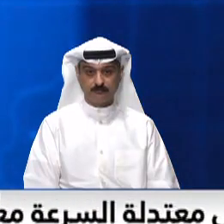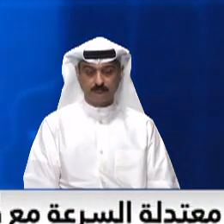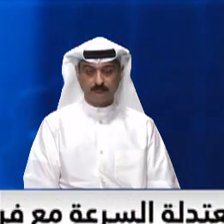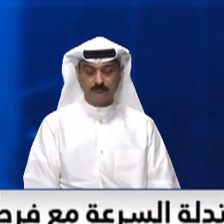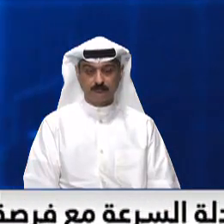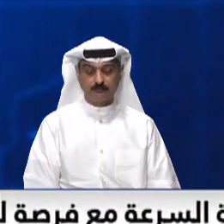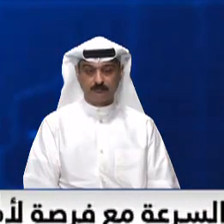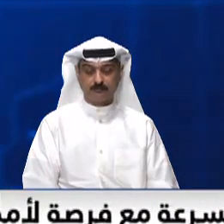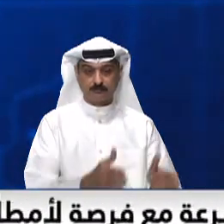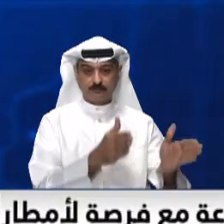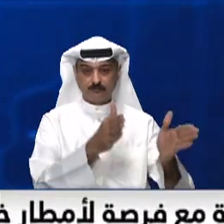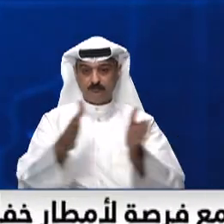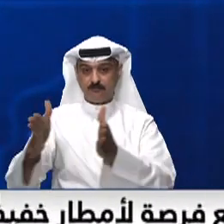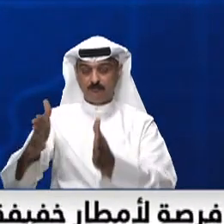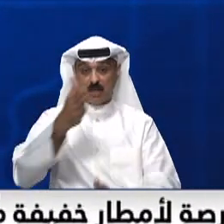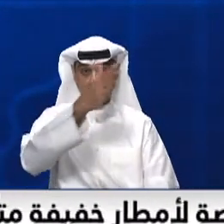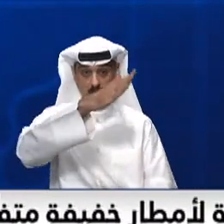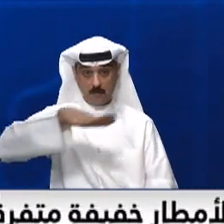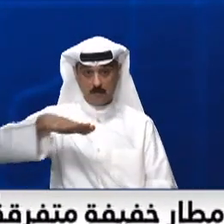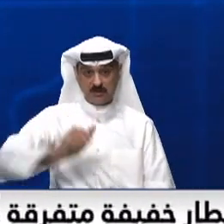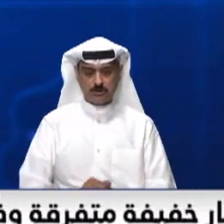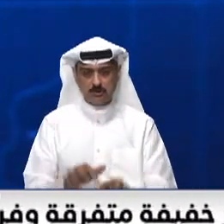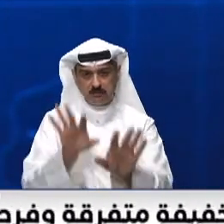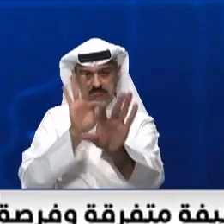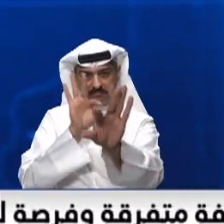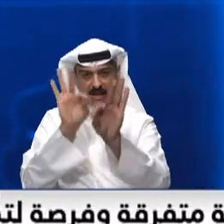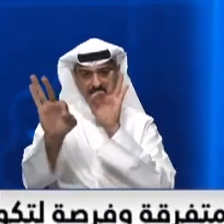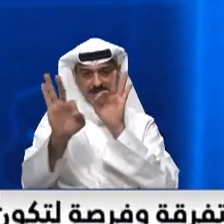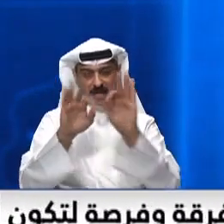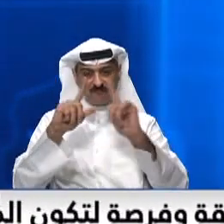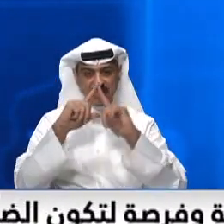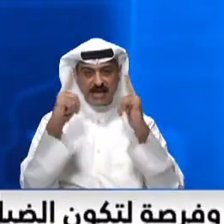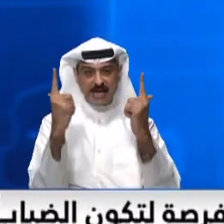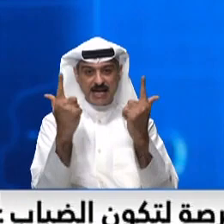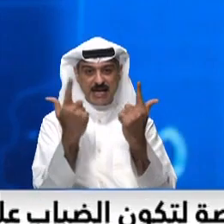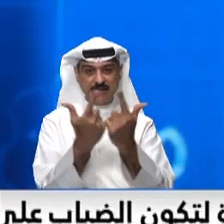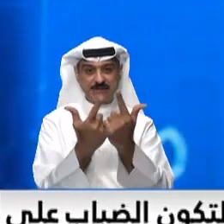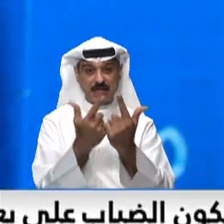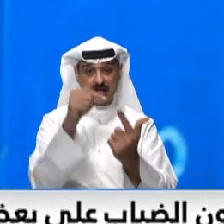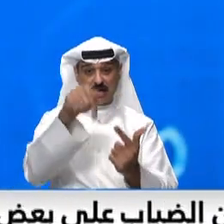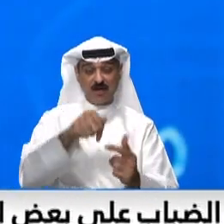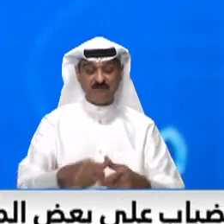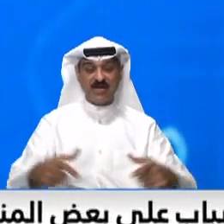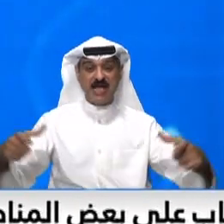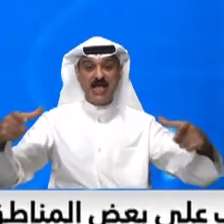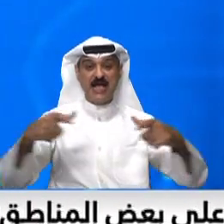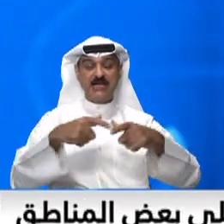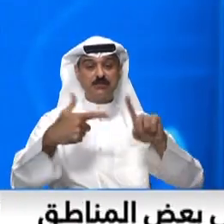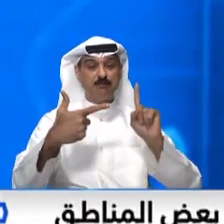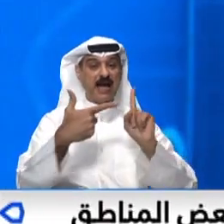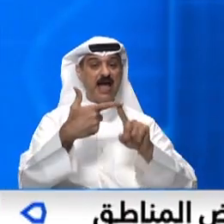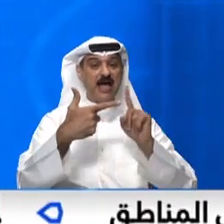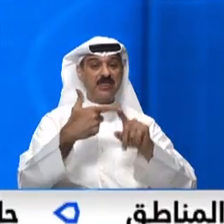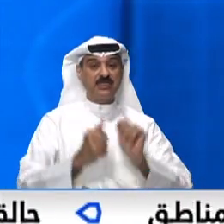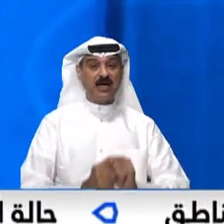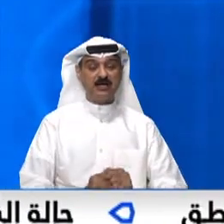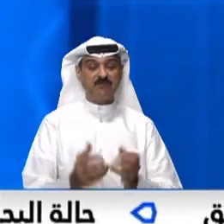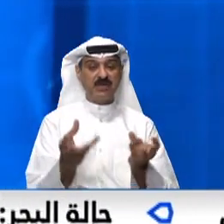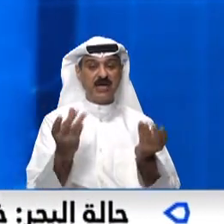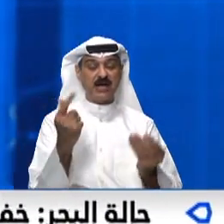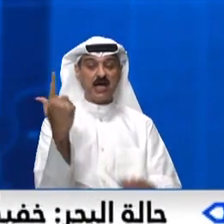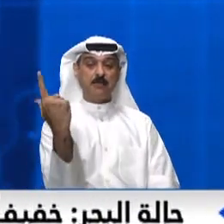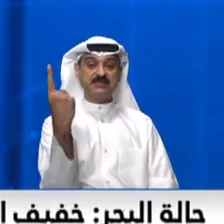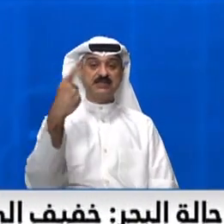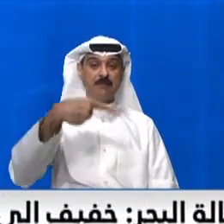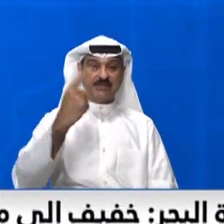شكل مجلس الأمة اليوم لجانه الدائمة لدور الانعقاد الثاني من الفصل التشريعي 17،